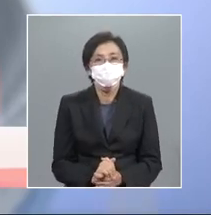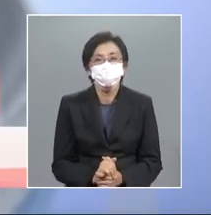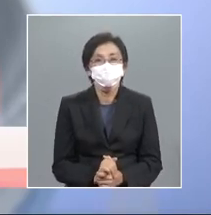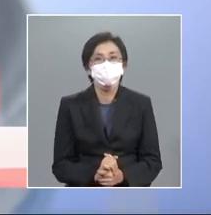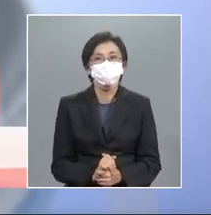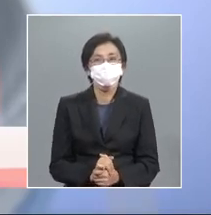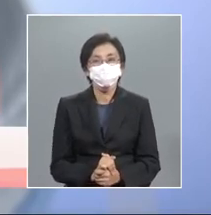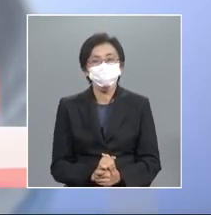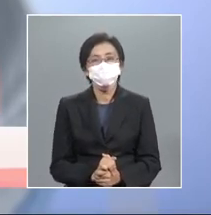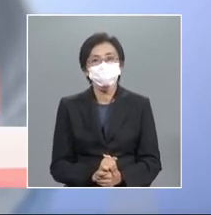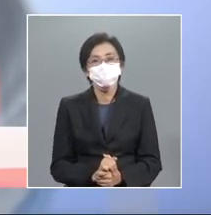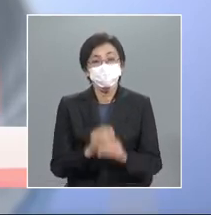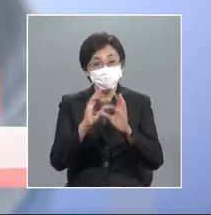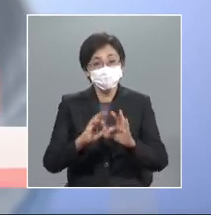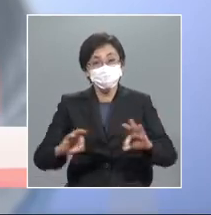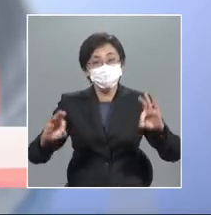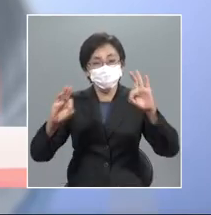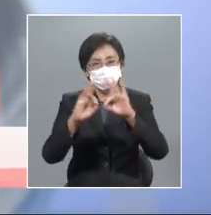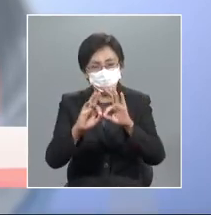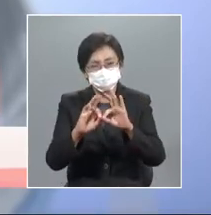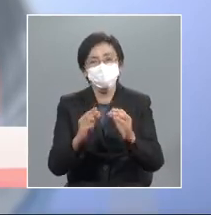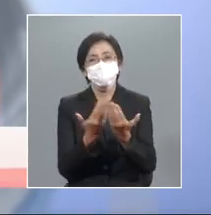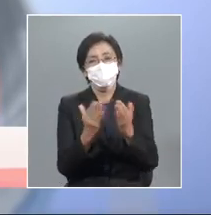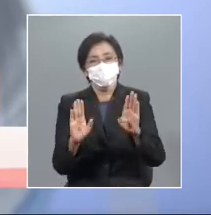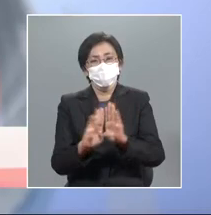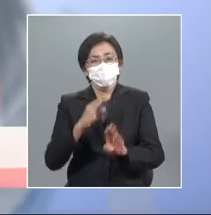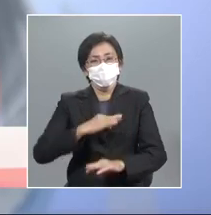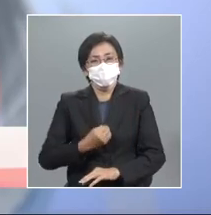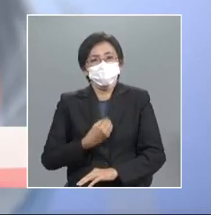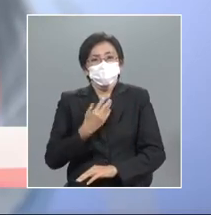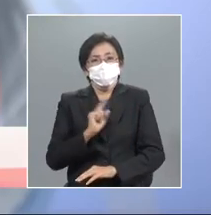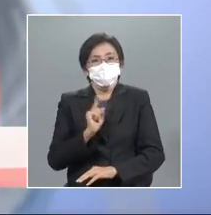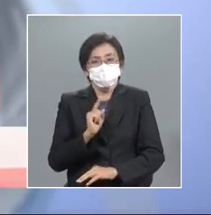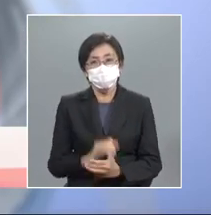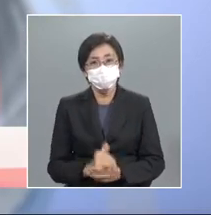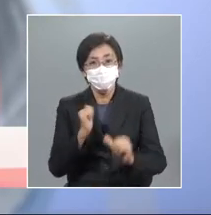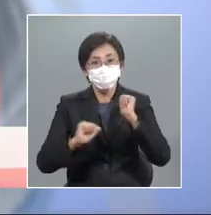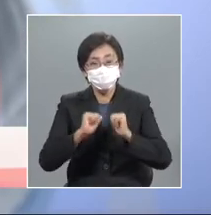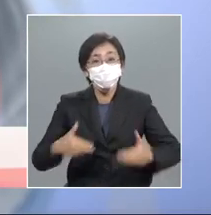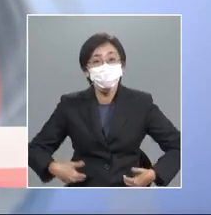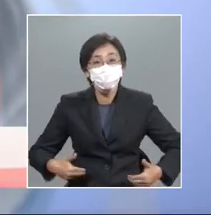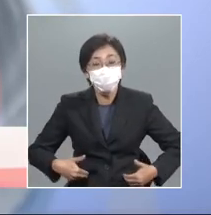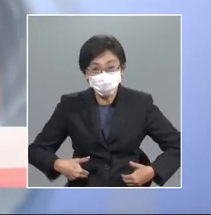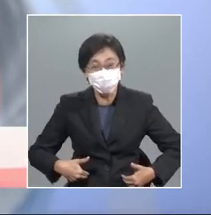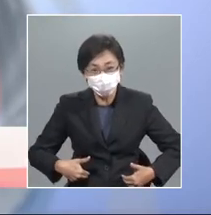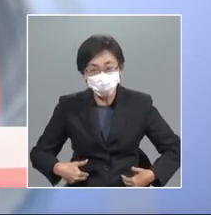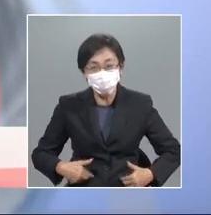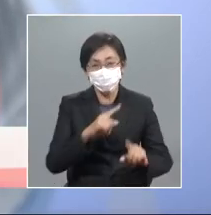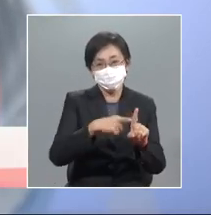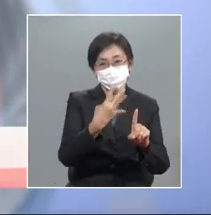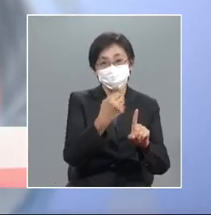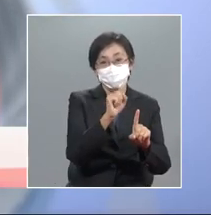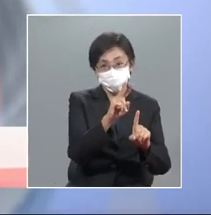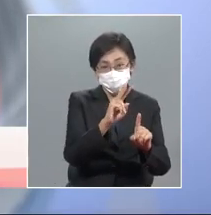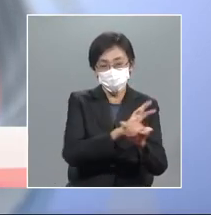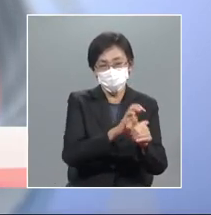สิ่งที่ทางนักนำทางครอบครัวมาตกใจมากก็คือว่านะค่อมเดี๋ยวเข้าโรงพยาบาลไปนะตั้งแต่วันที่ 12ก็คือ